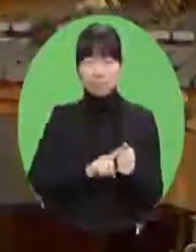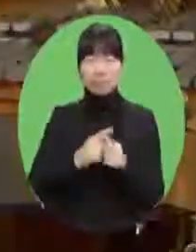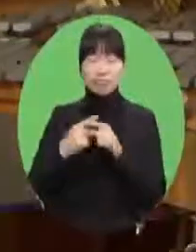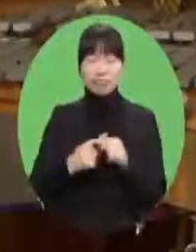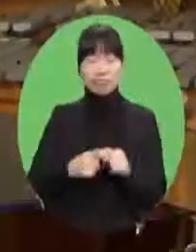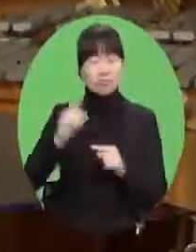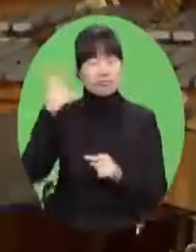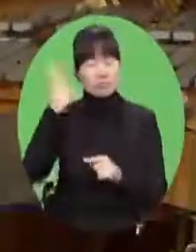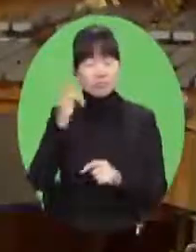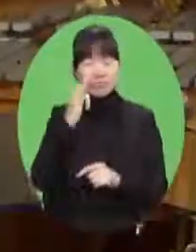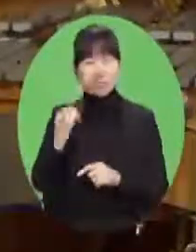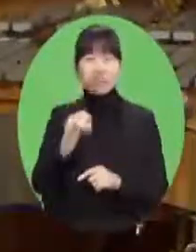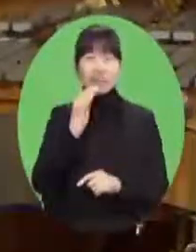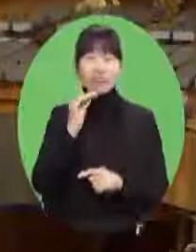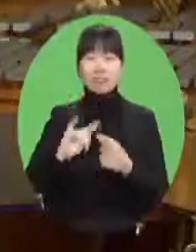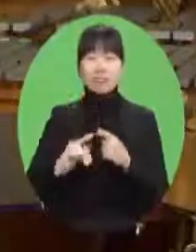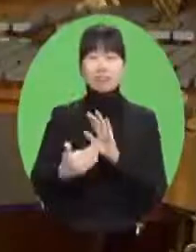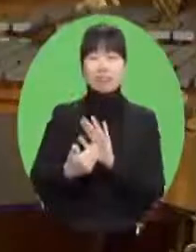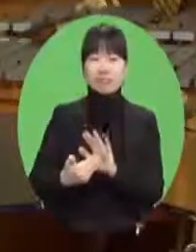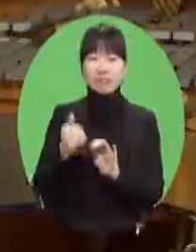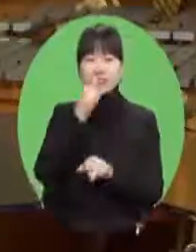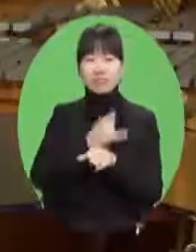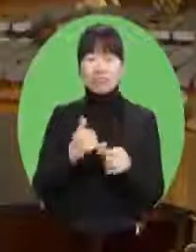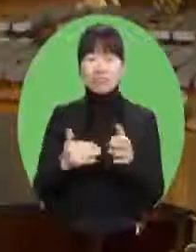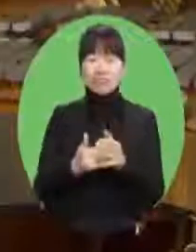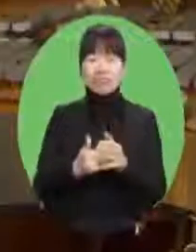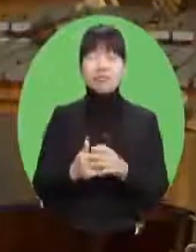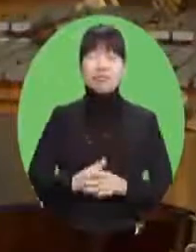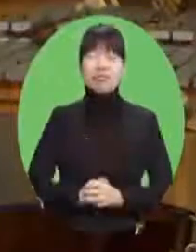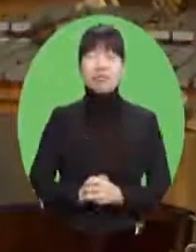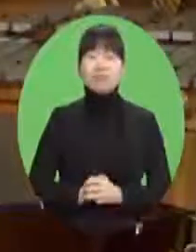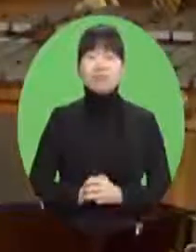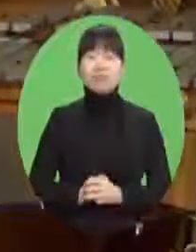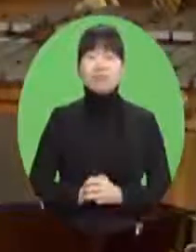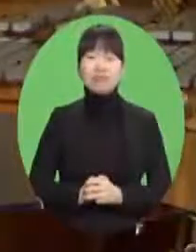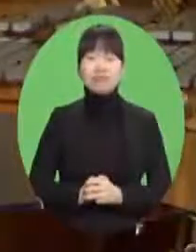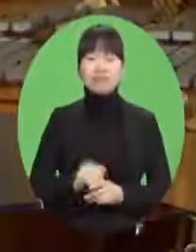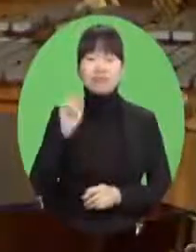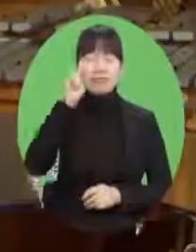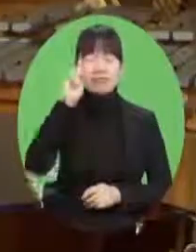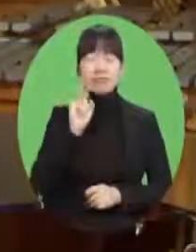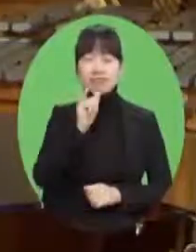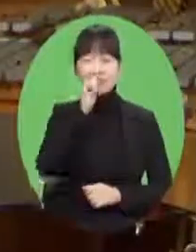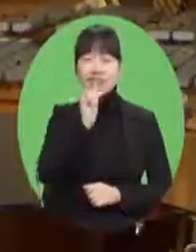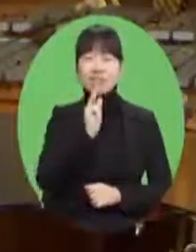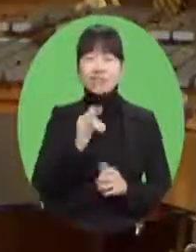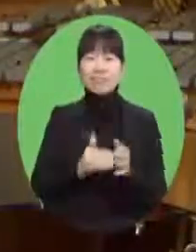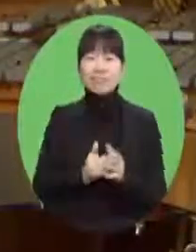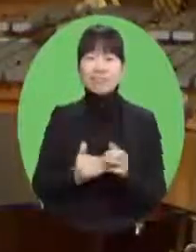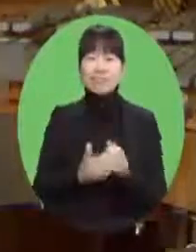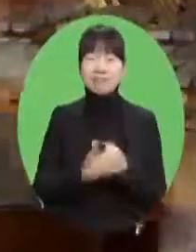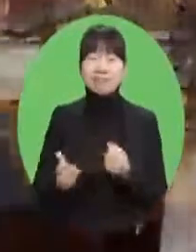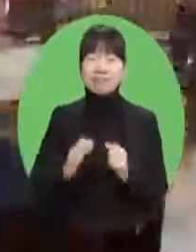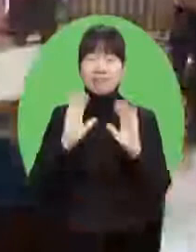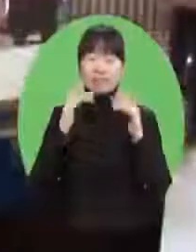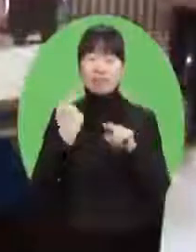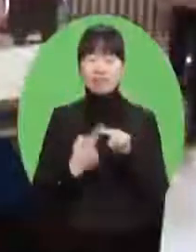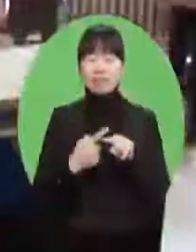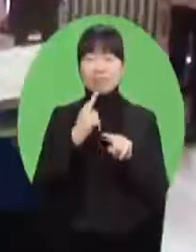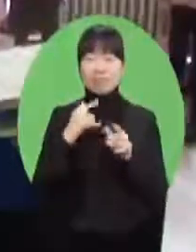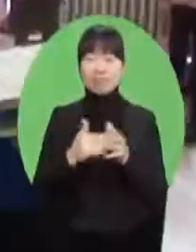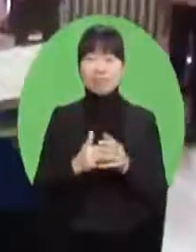무조건 들으면 엄마도 당연히 거부감이 받고 거부감이 생기고 그리고 스트레스를 받게 되는 거죠. 그러니까 아이들도